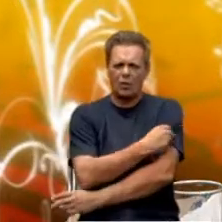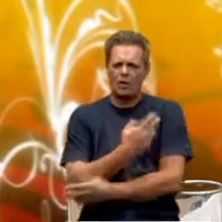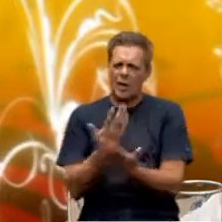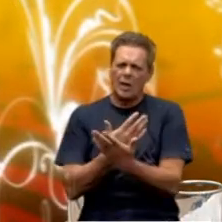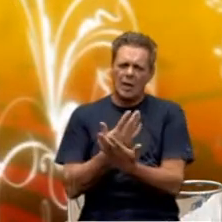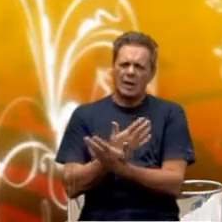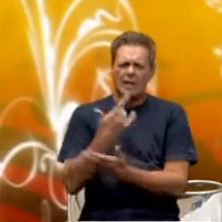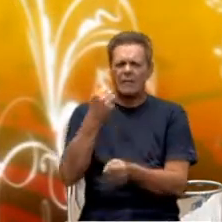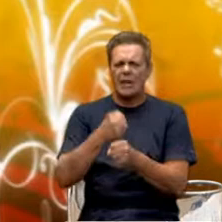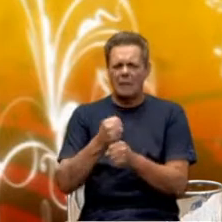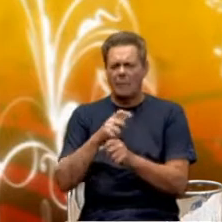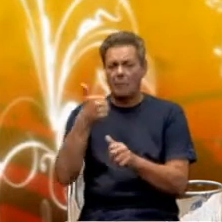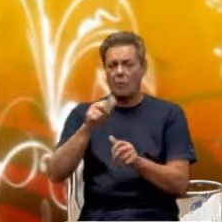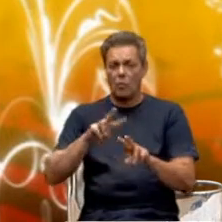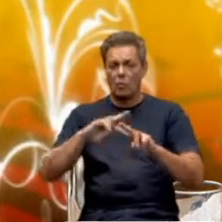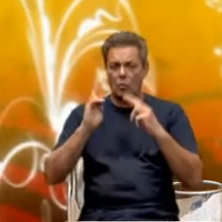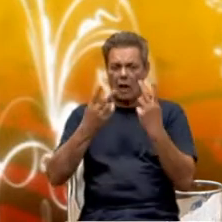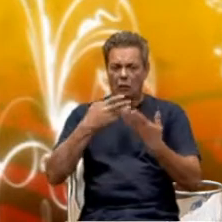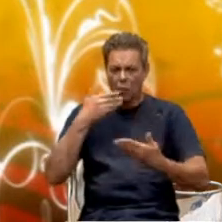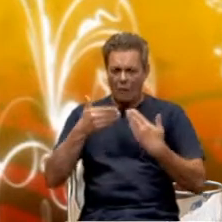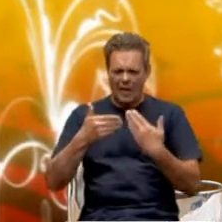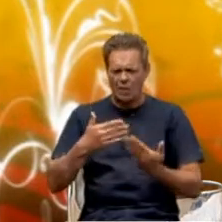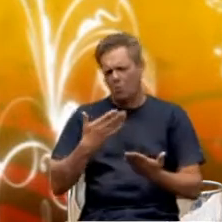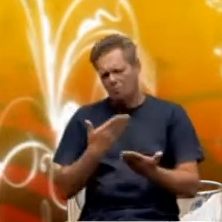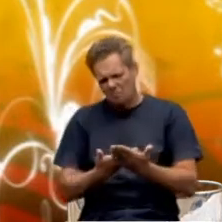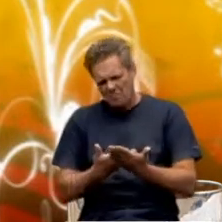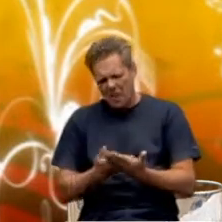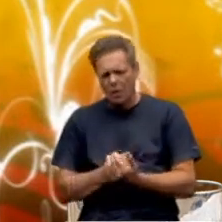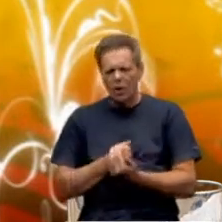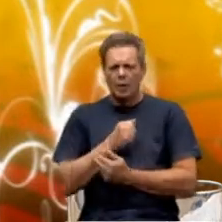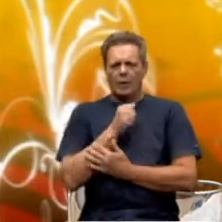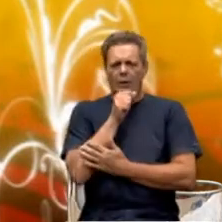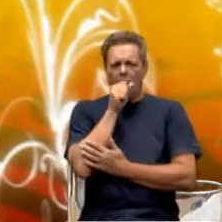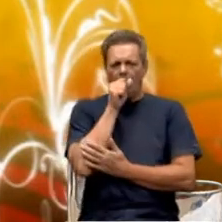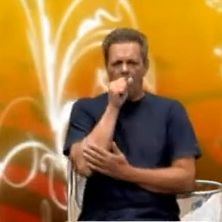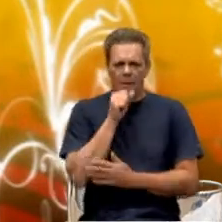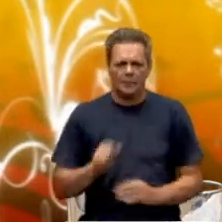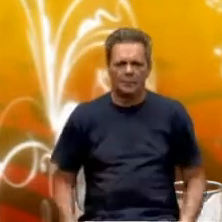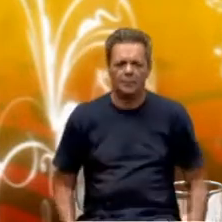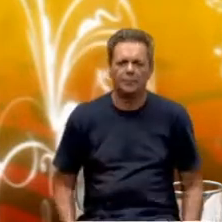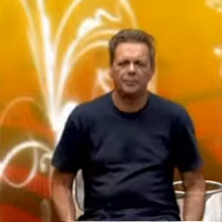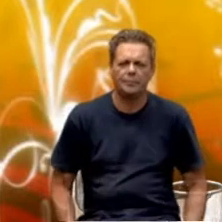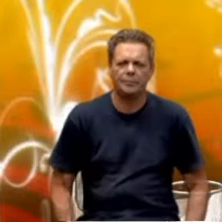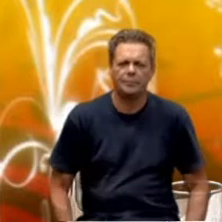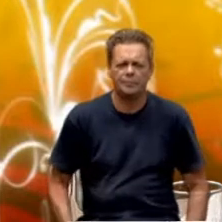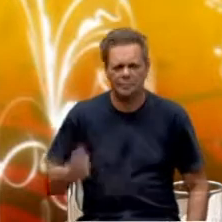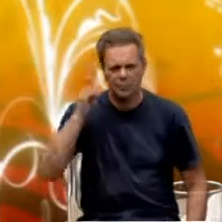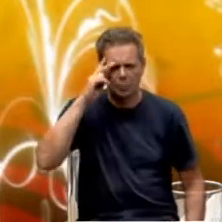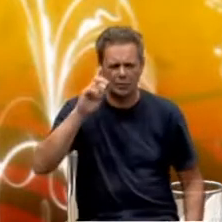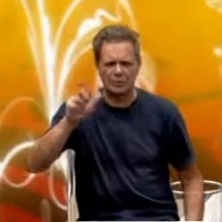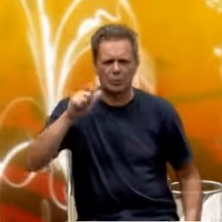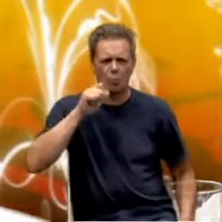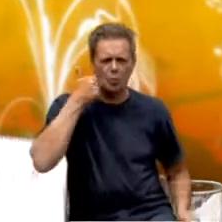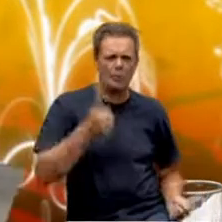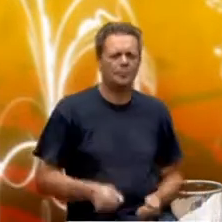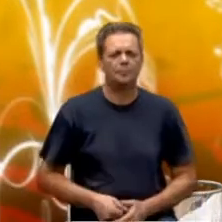napravili prvu međunarodnu konvenciju na način, jako je dobro rekla Ana, da se upoznate i sa drugima, da druge